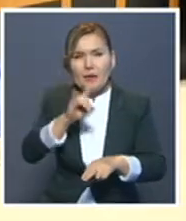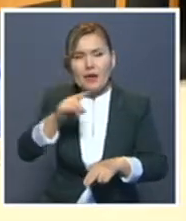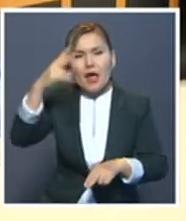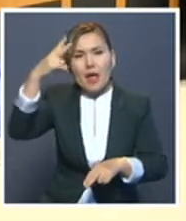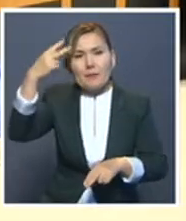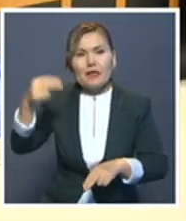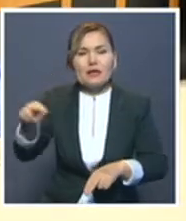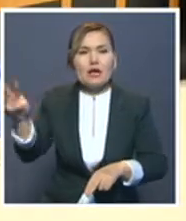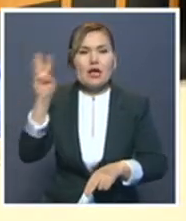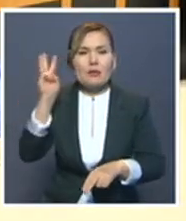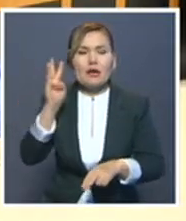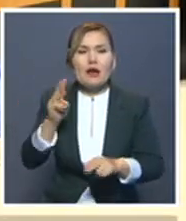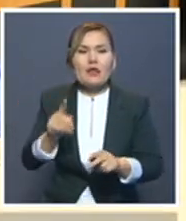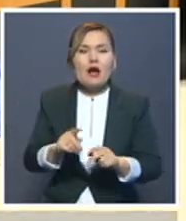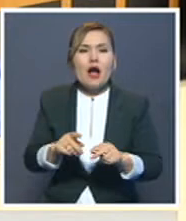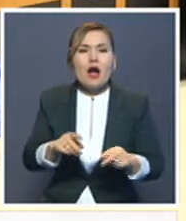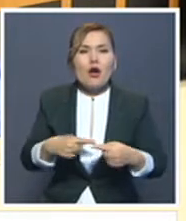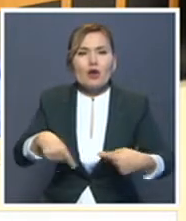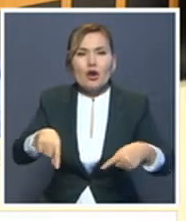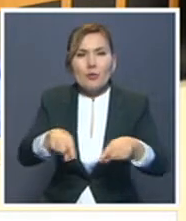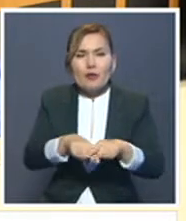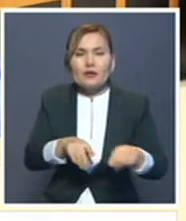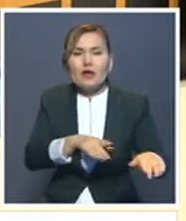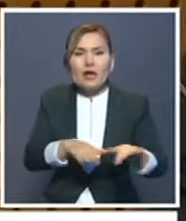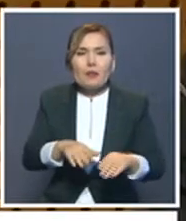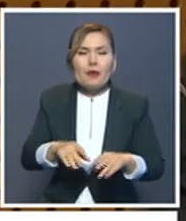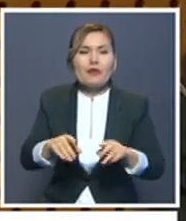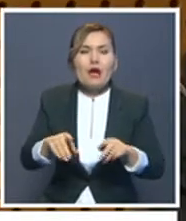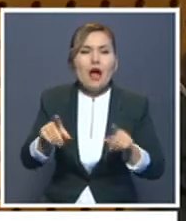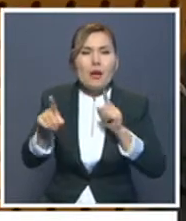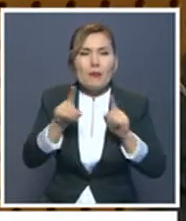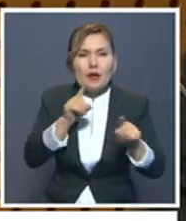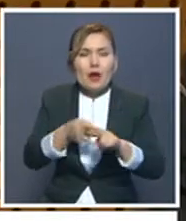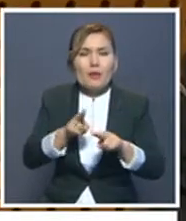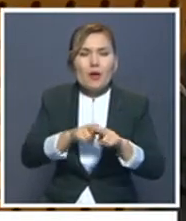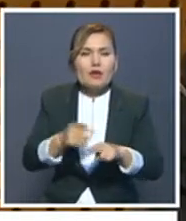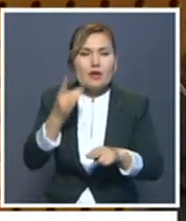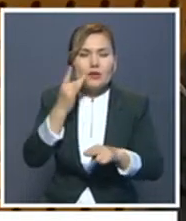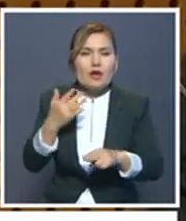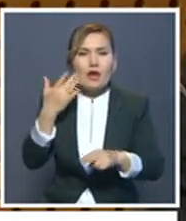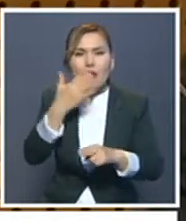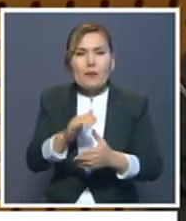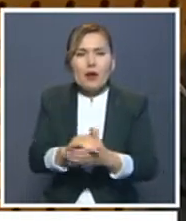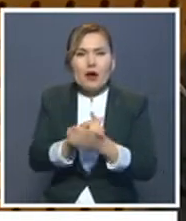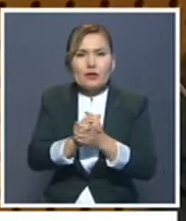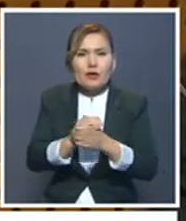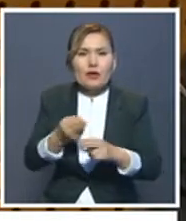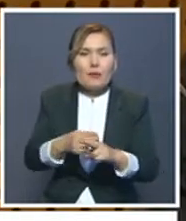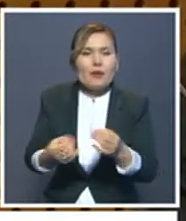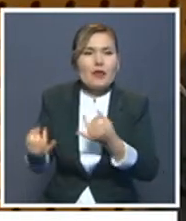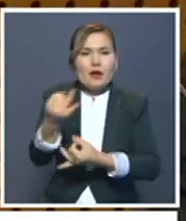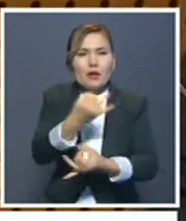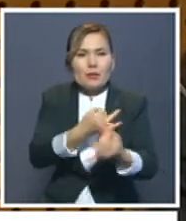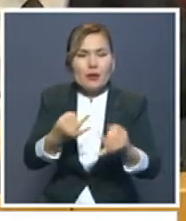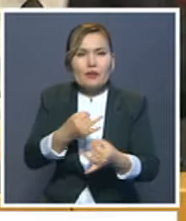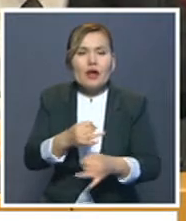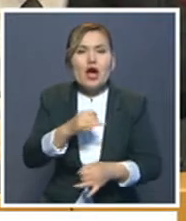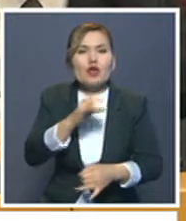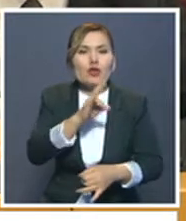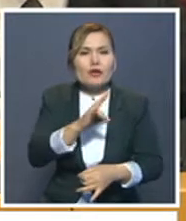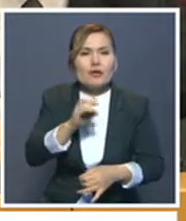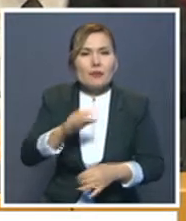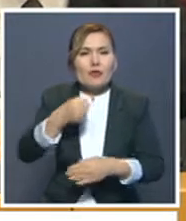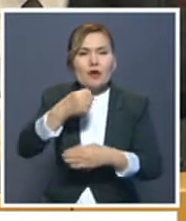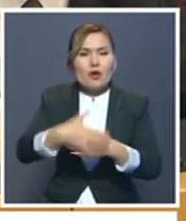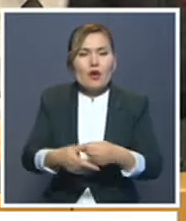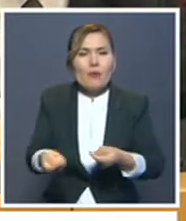Еліміздің Бельгиядағы елшілігі ұйымдастырған шараға конфессияаралық және өркениетаралық диалогты дамыту жөніндегі Нұрсұлтан Назарбаев орталығының